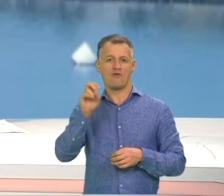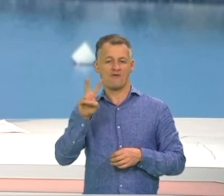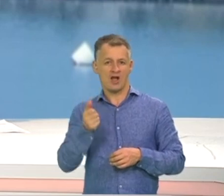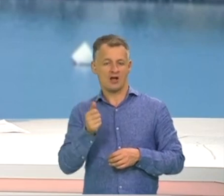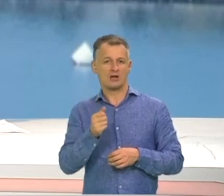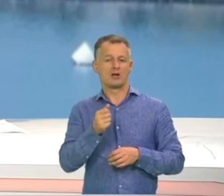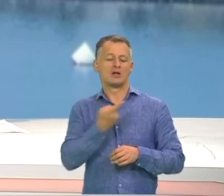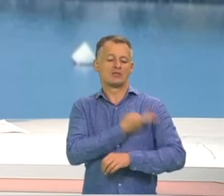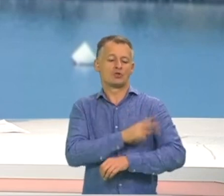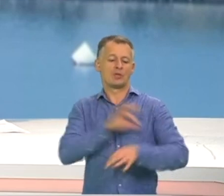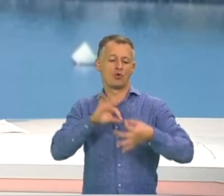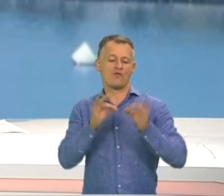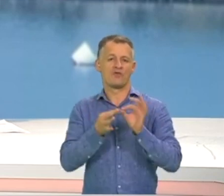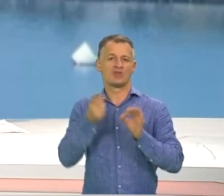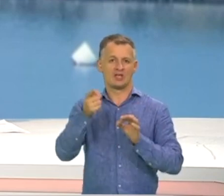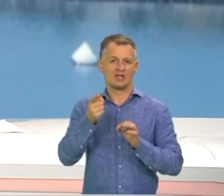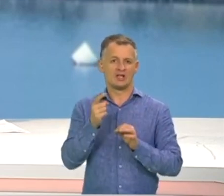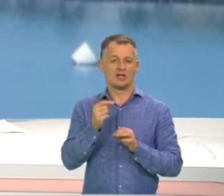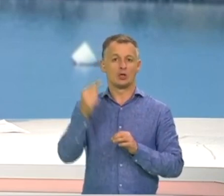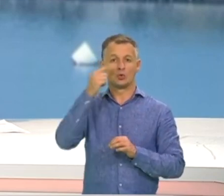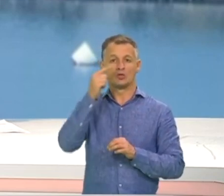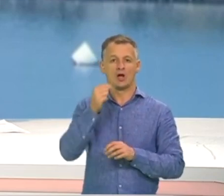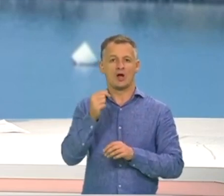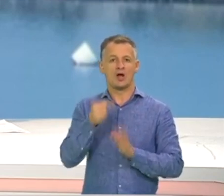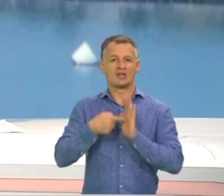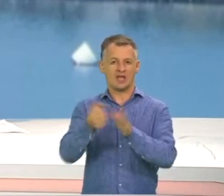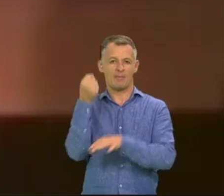Ministerului de Externe de la Kremlin, chiar a arătat amenințător spre România.